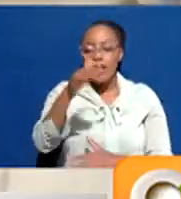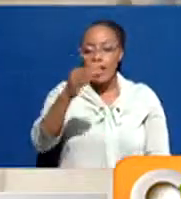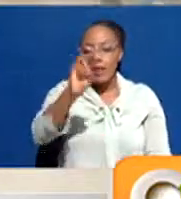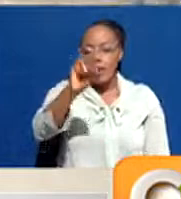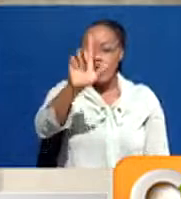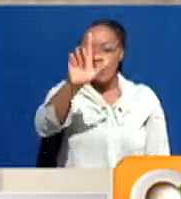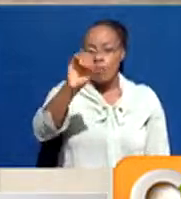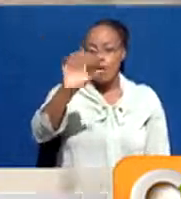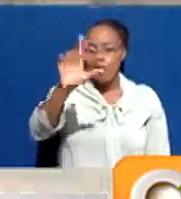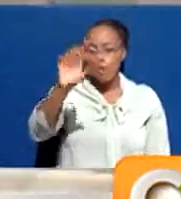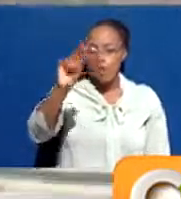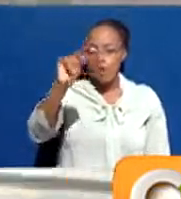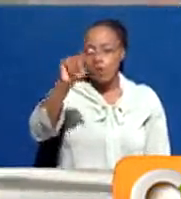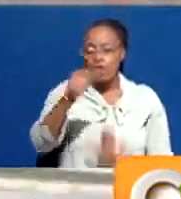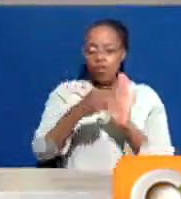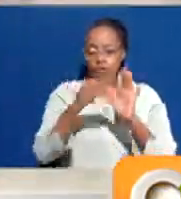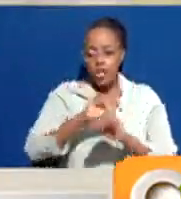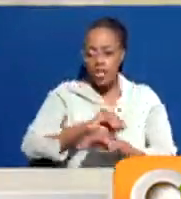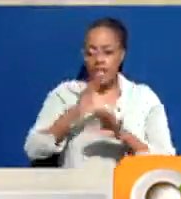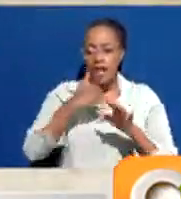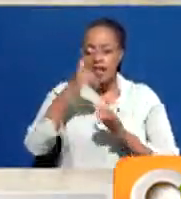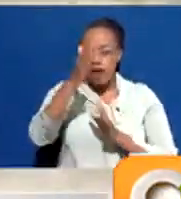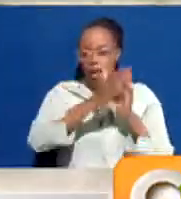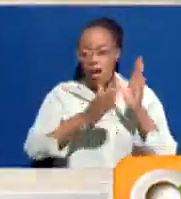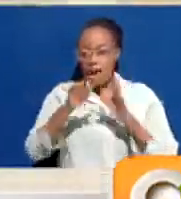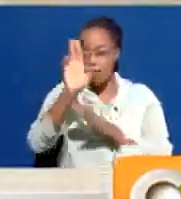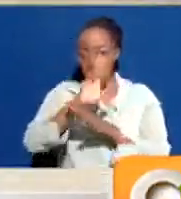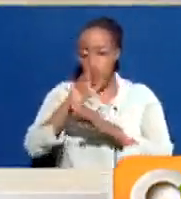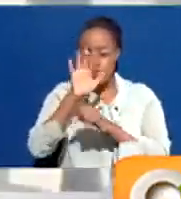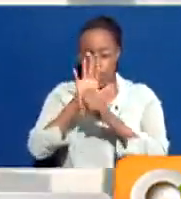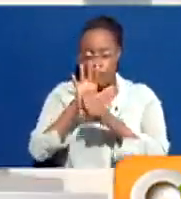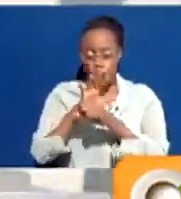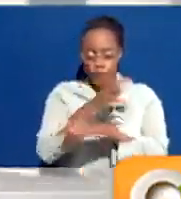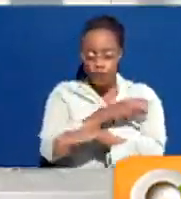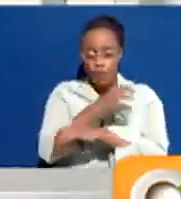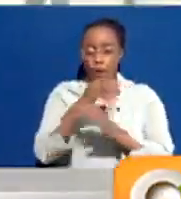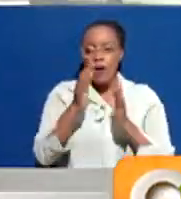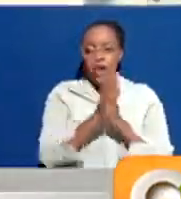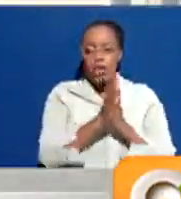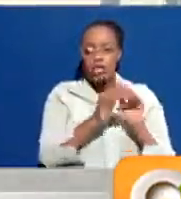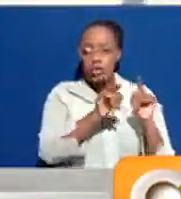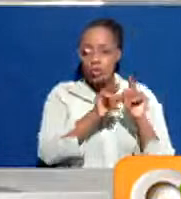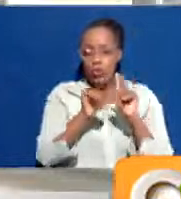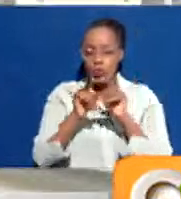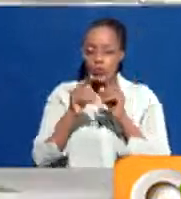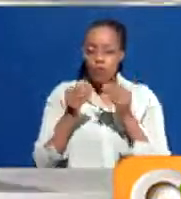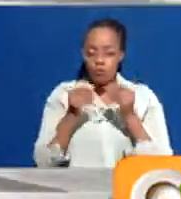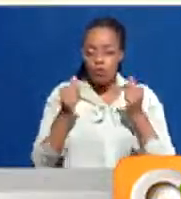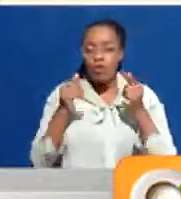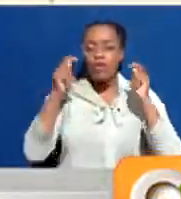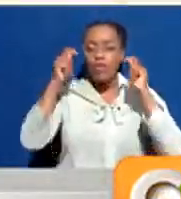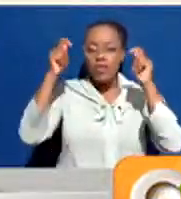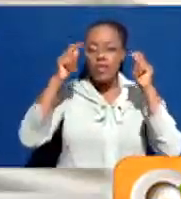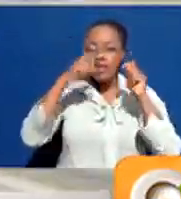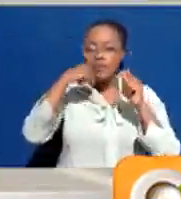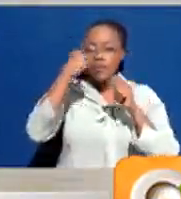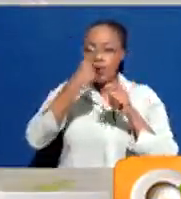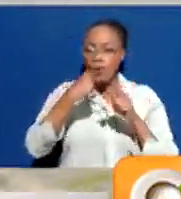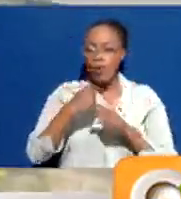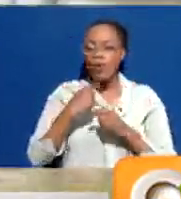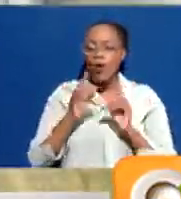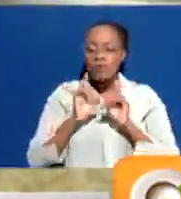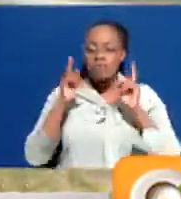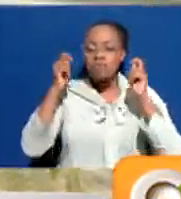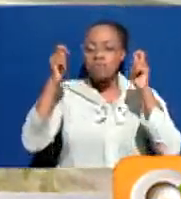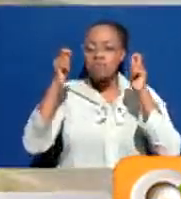Mlolongo vinaonyesha wazi kulikuwa na njama ya kutumia nguvu kukabiliana na waandamanaji ambao walikuwa